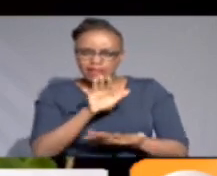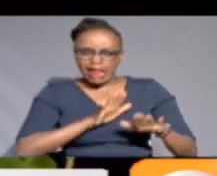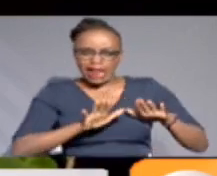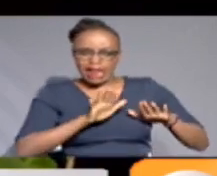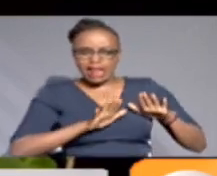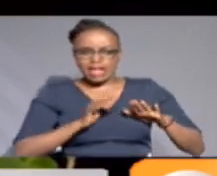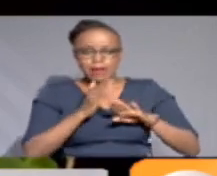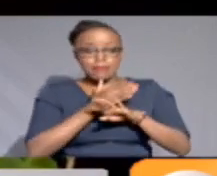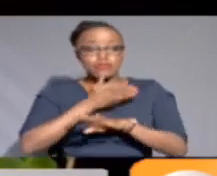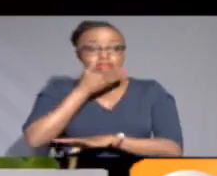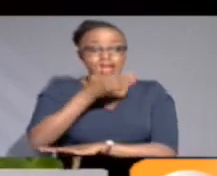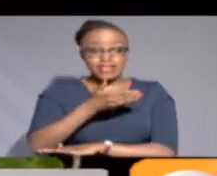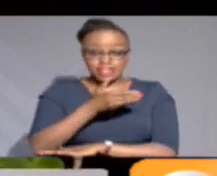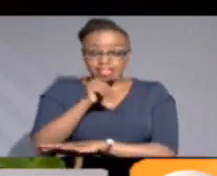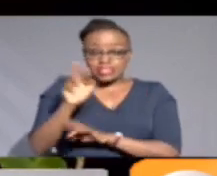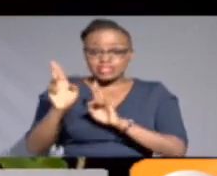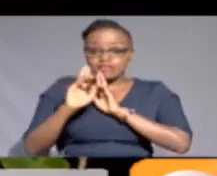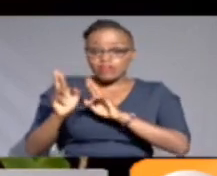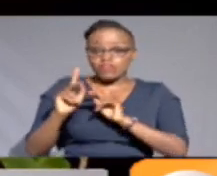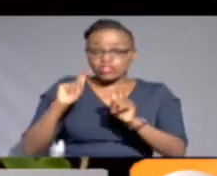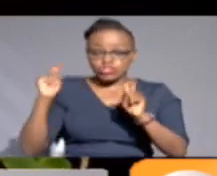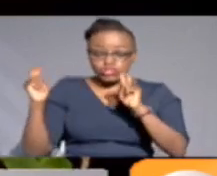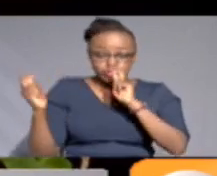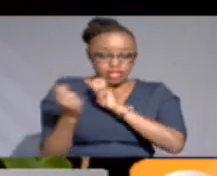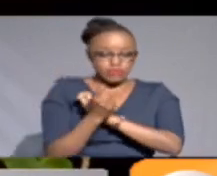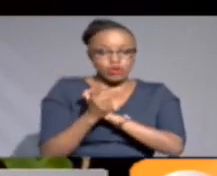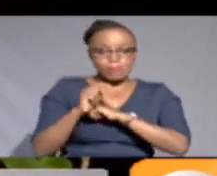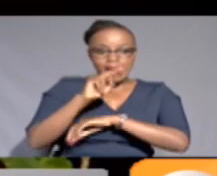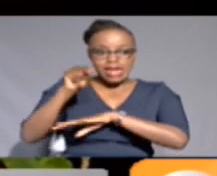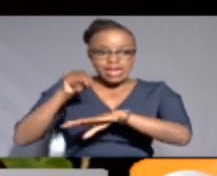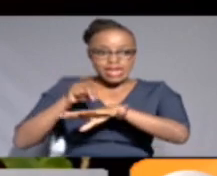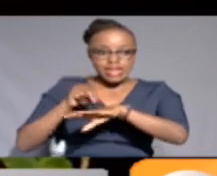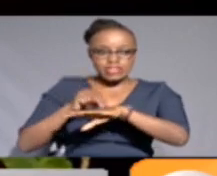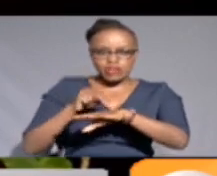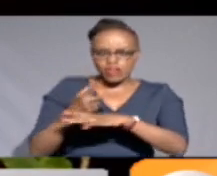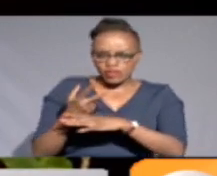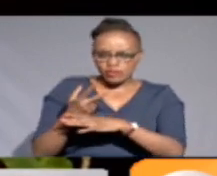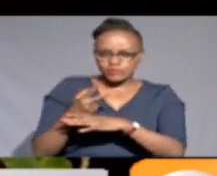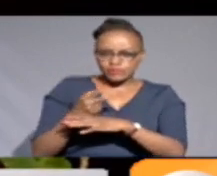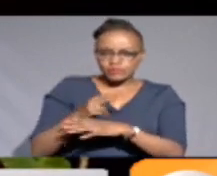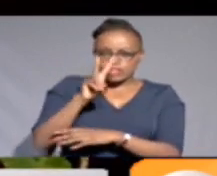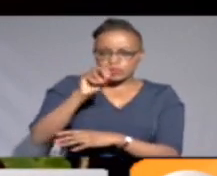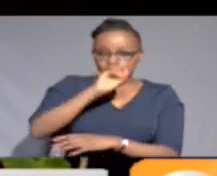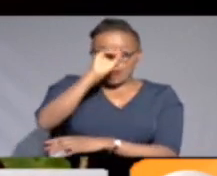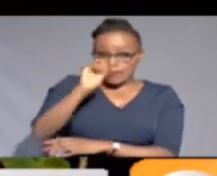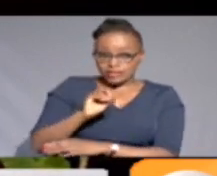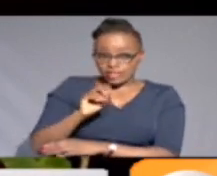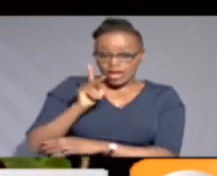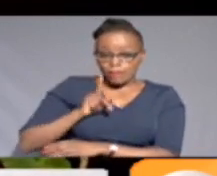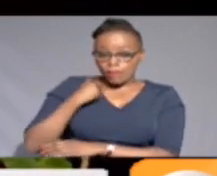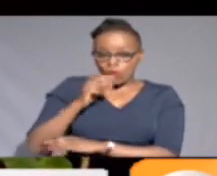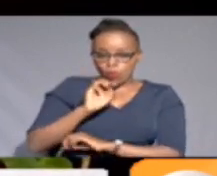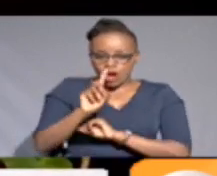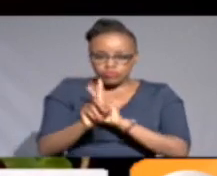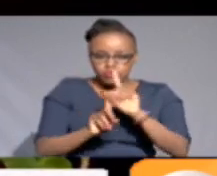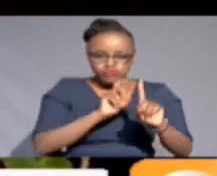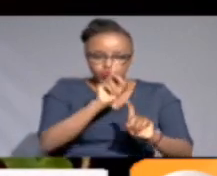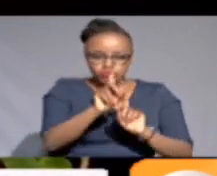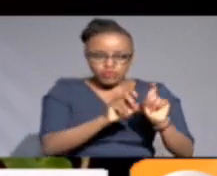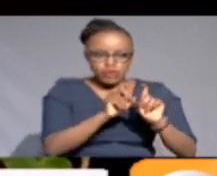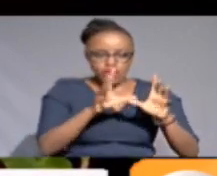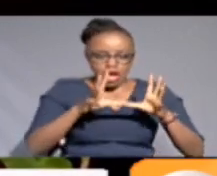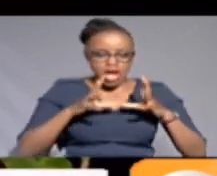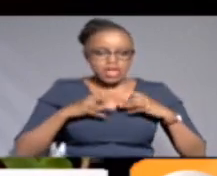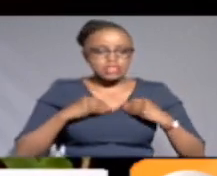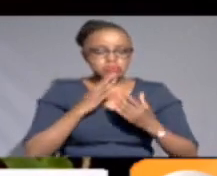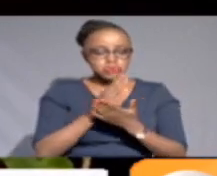kidogo kabla ya kujibu, na ripoti hiyo ya Transform Nation ambayo inaonyesha kuwa ni 20% tu ya watu waliohojiwa ambao walikubali